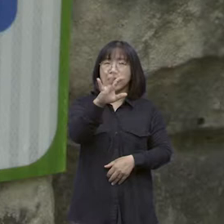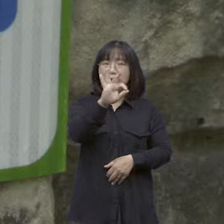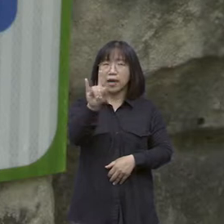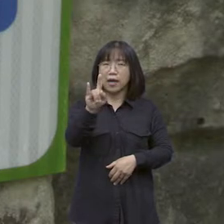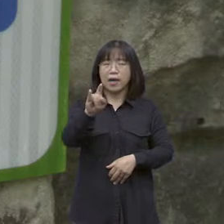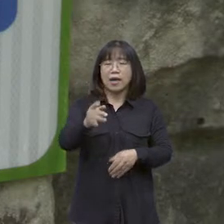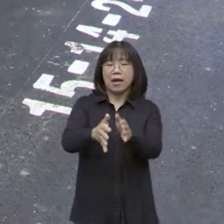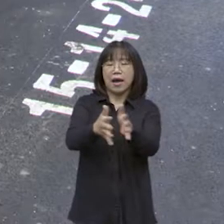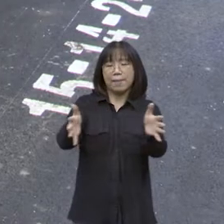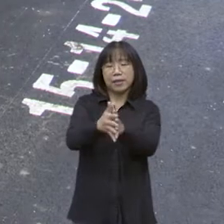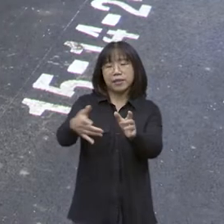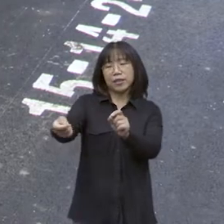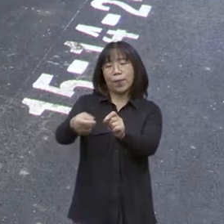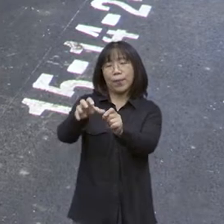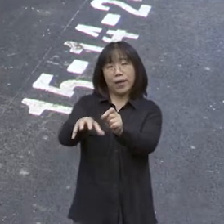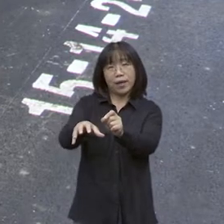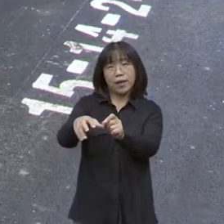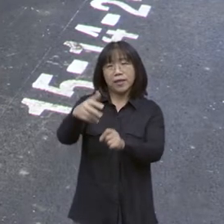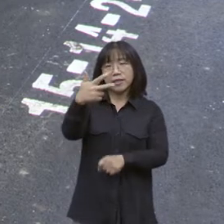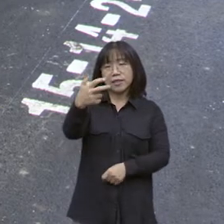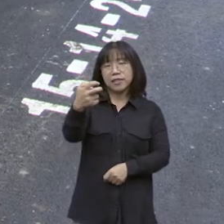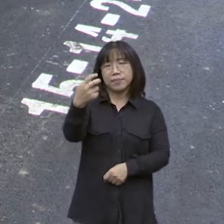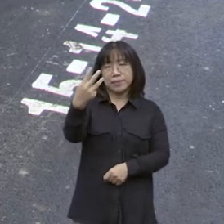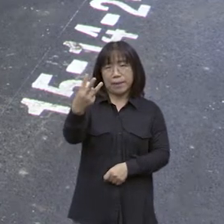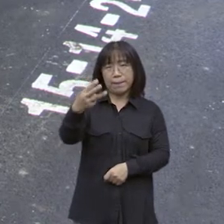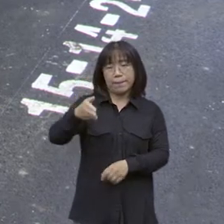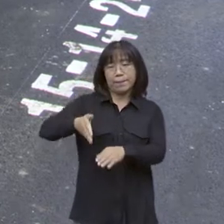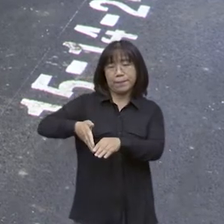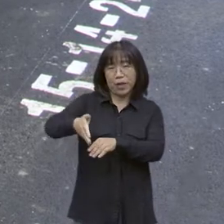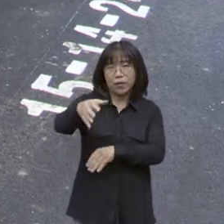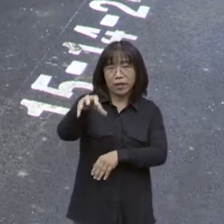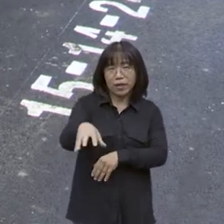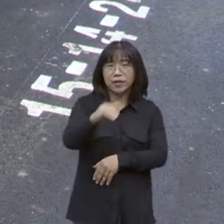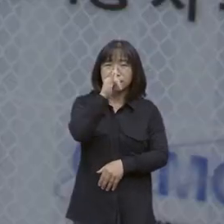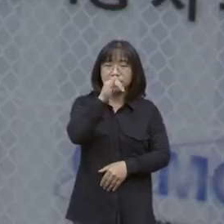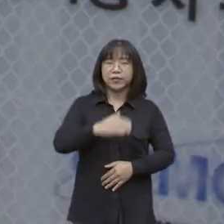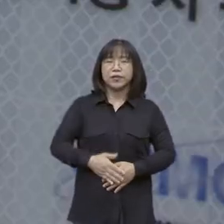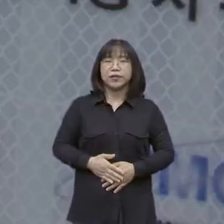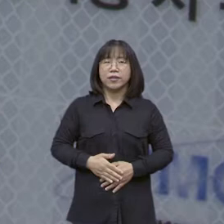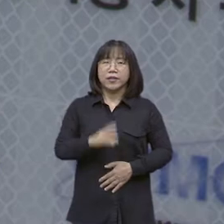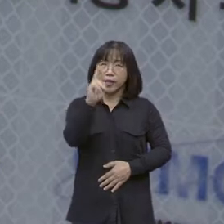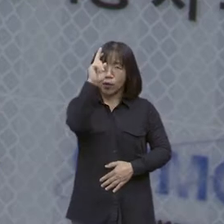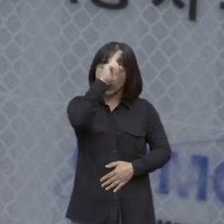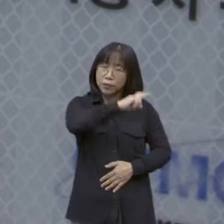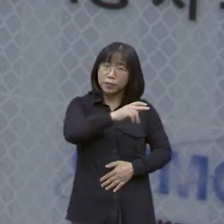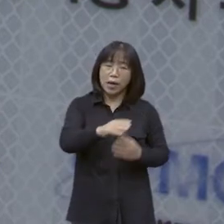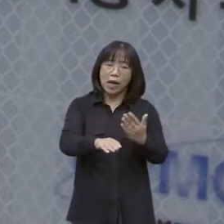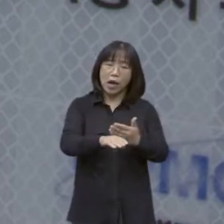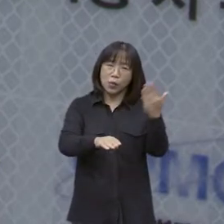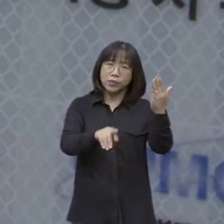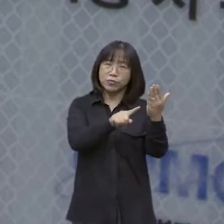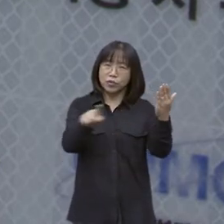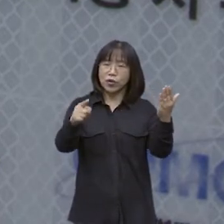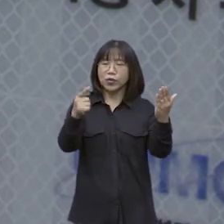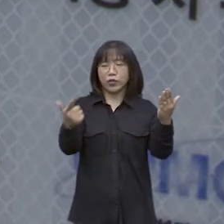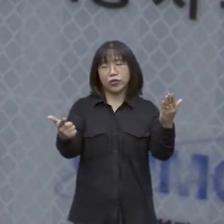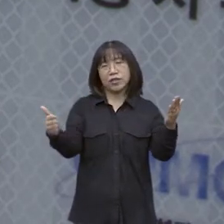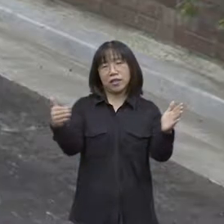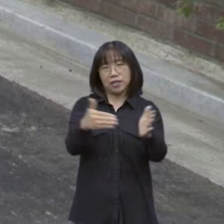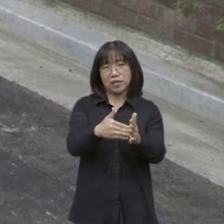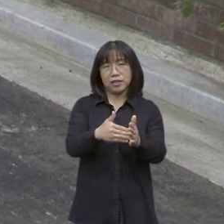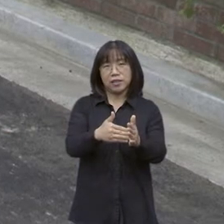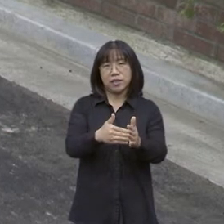가양동 동신대야아파트 인근 지역 73면에서 실시됩니다. 주차는 오전 9시부터 오후